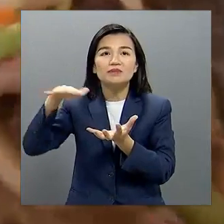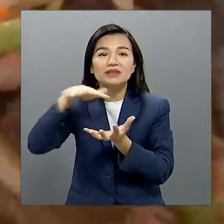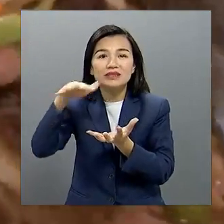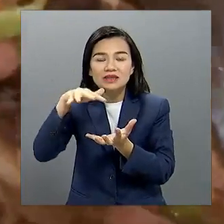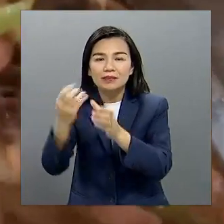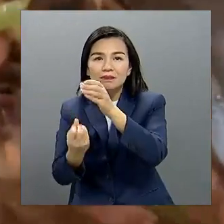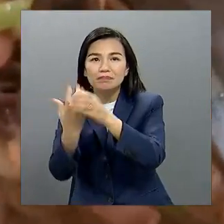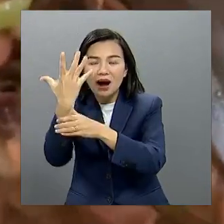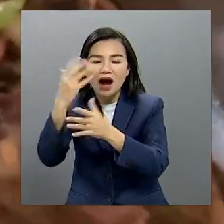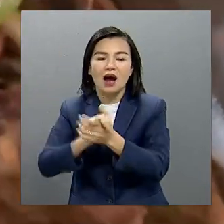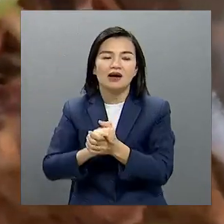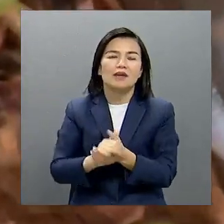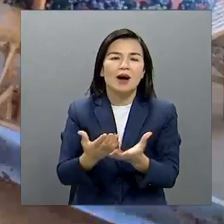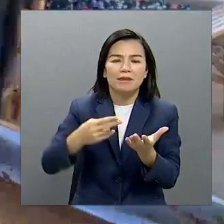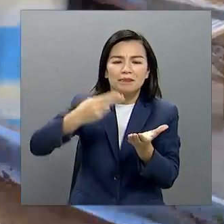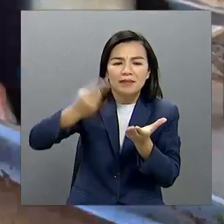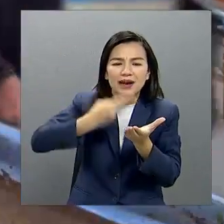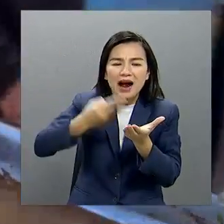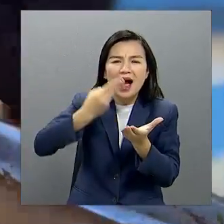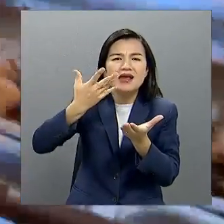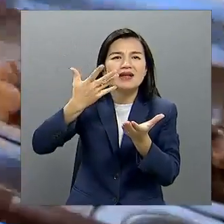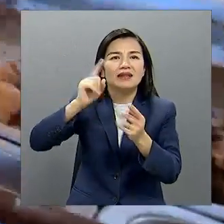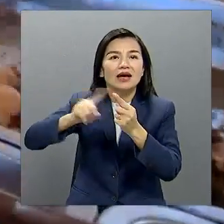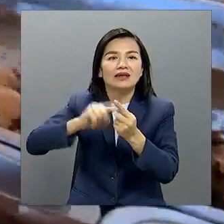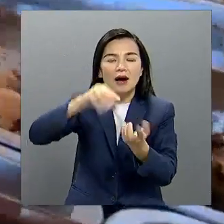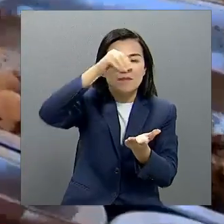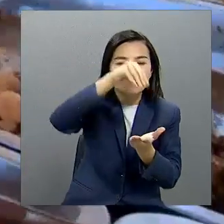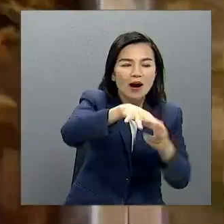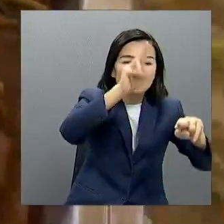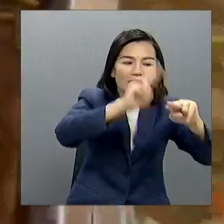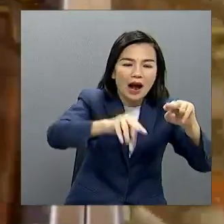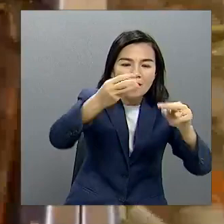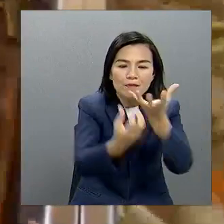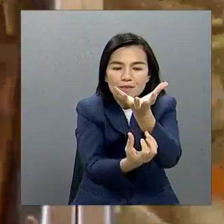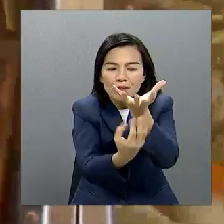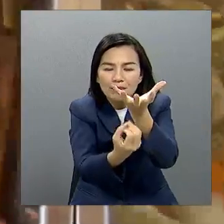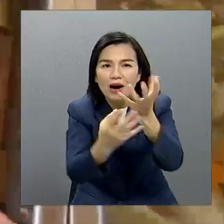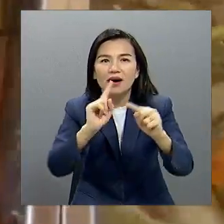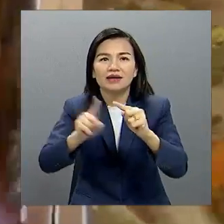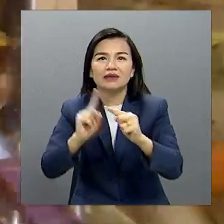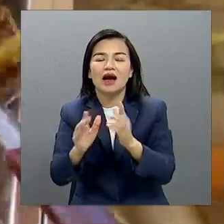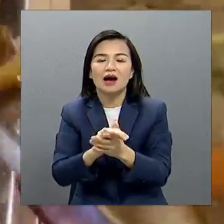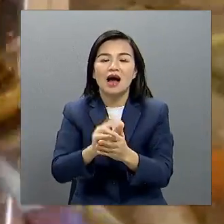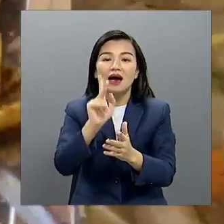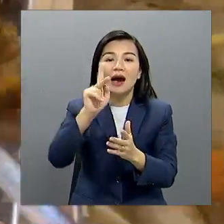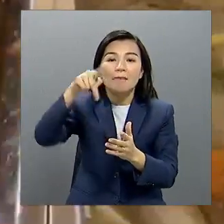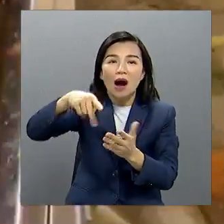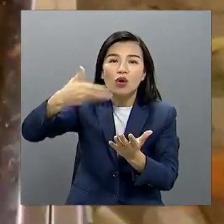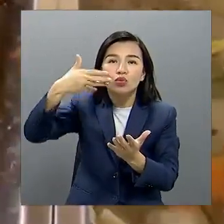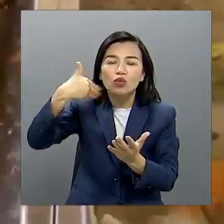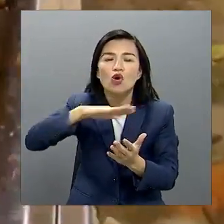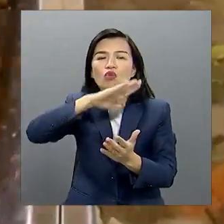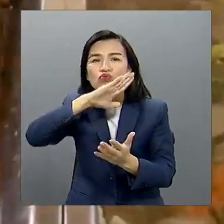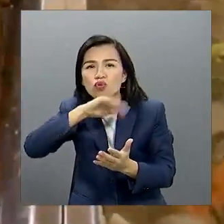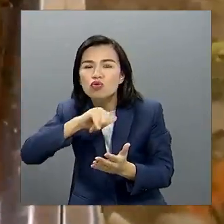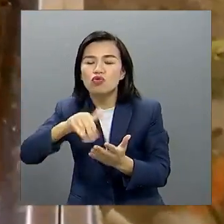จีนน้ำยาหรือแกงเขียวหวานไข่พะโล้ลาบหมูผัดกระเพราหมูผัดกระเพราเครื่องในไก่ชูชีปลาดุกต้มจื